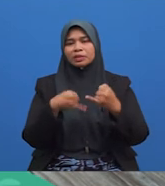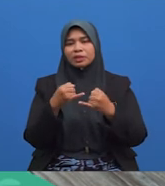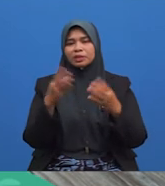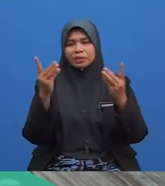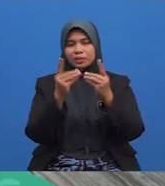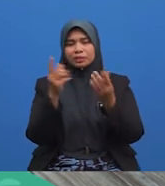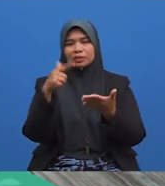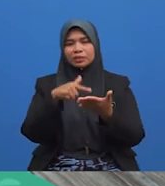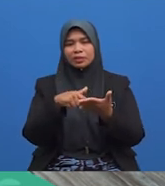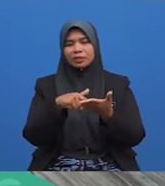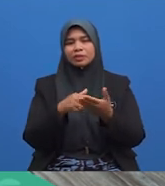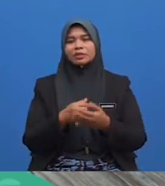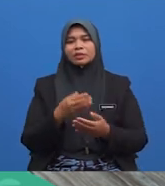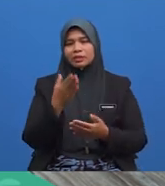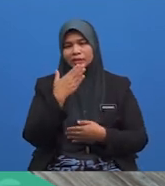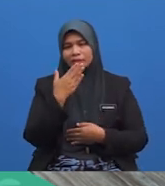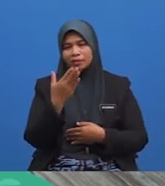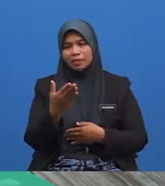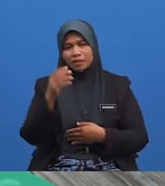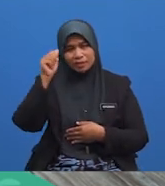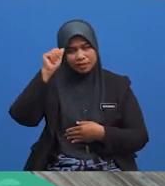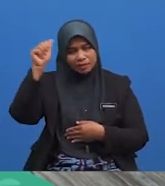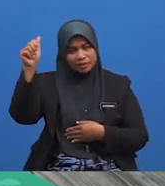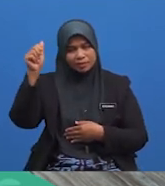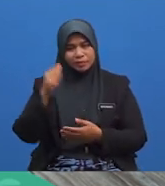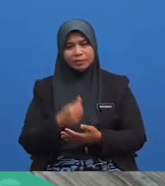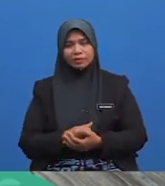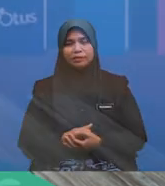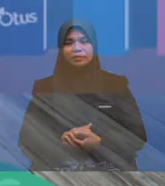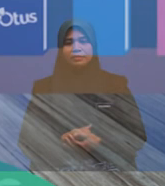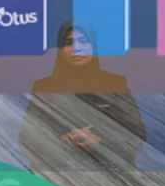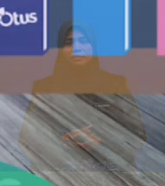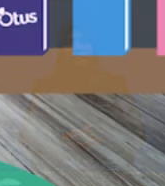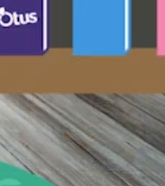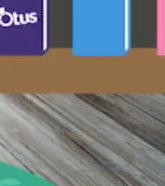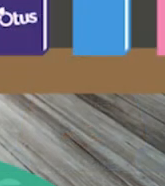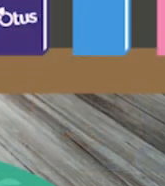jumpa lagi di lain masa. Sekian terima kasih. Assalamualaikum.